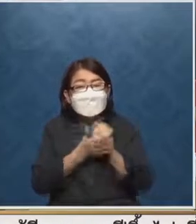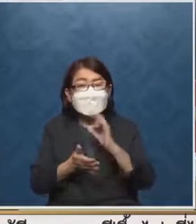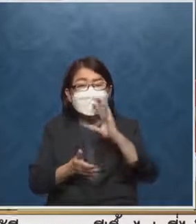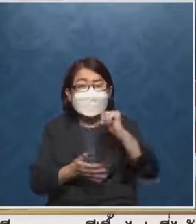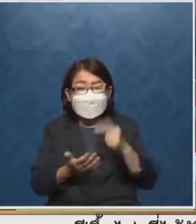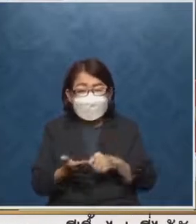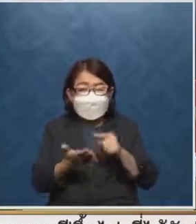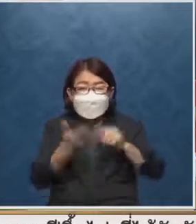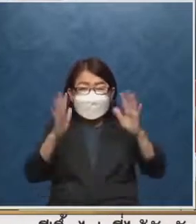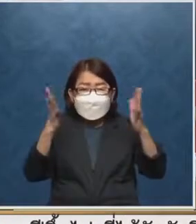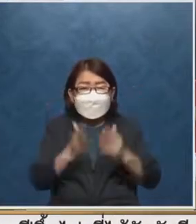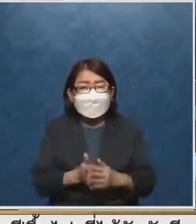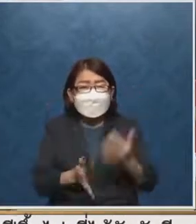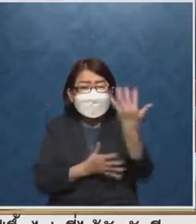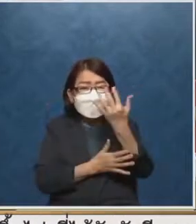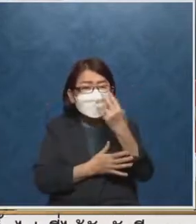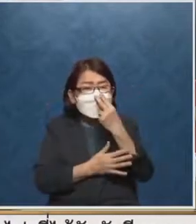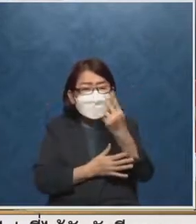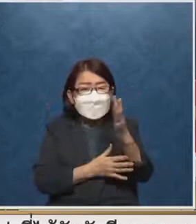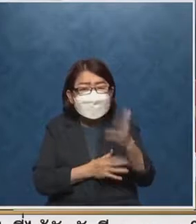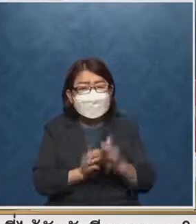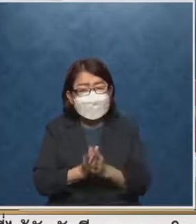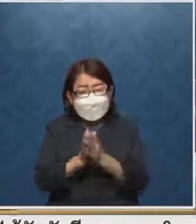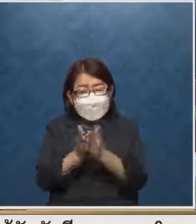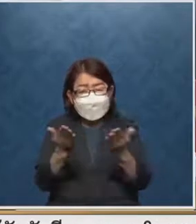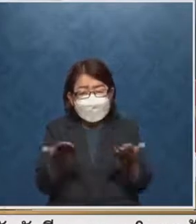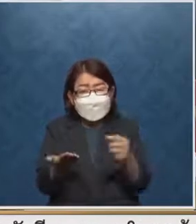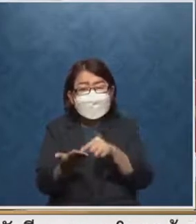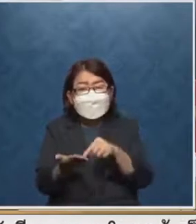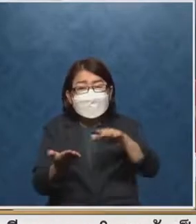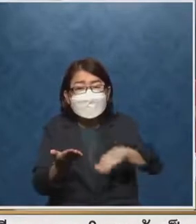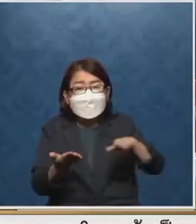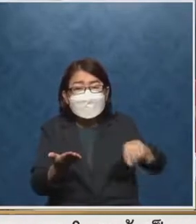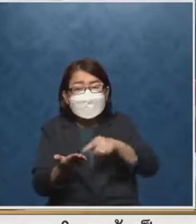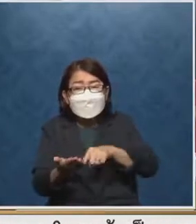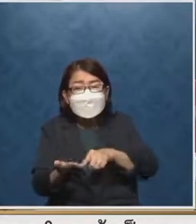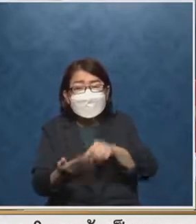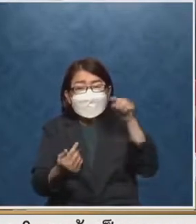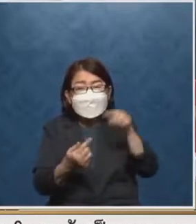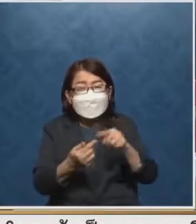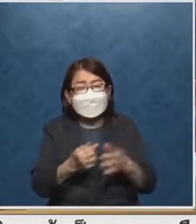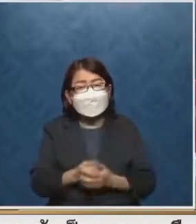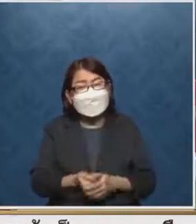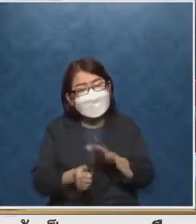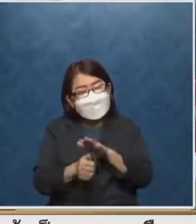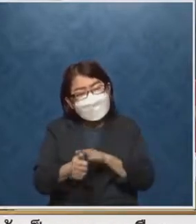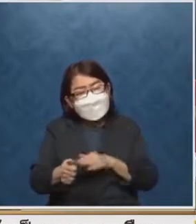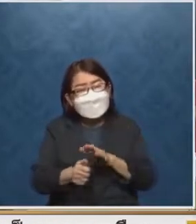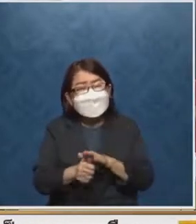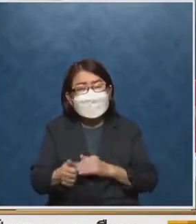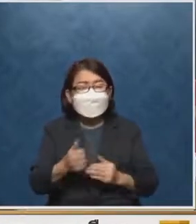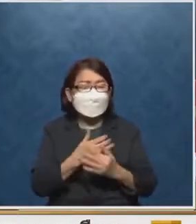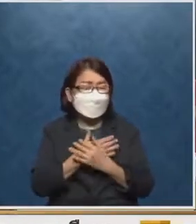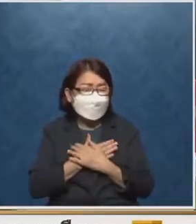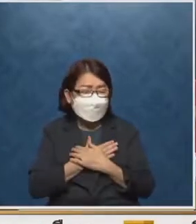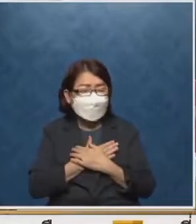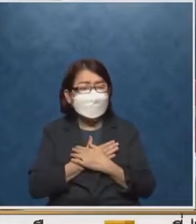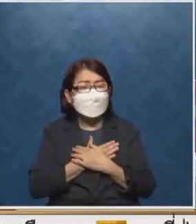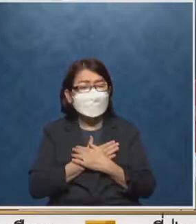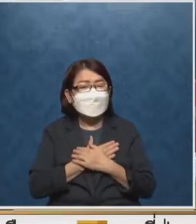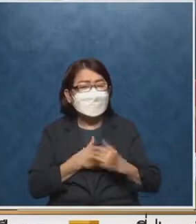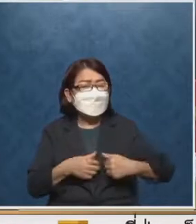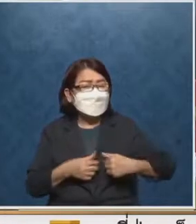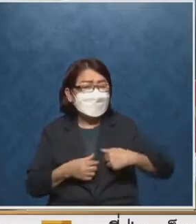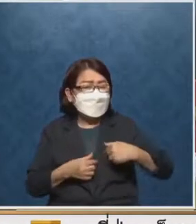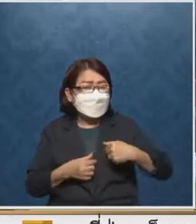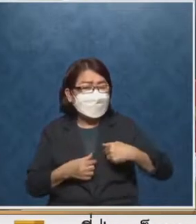ายไปไหนหมดครับหนังสืออ่านของเด็กที่เน้นเรื่องของความเมตตากรุณามีความอ่อนโยน